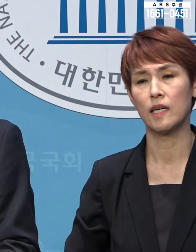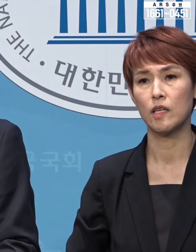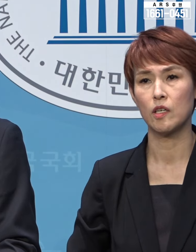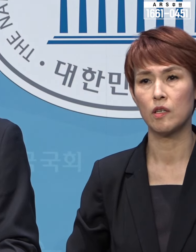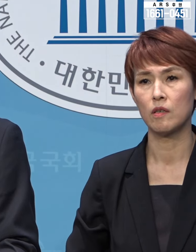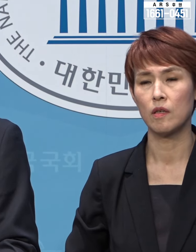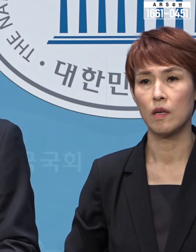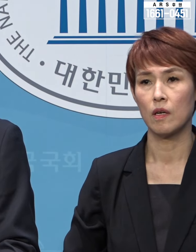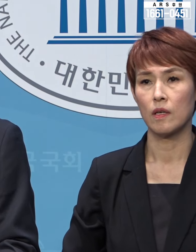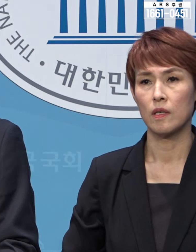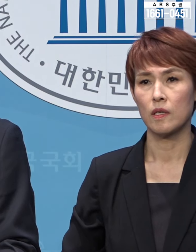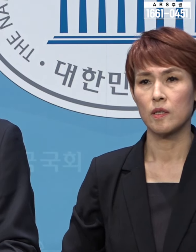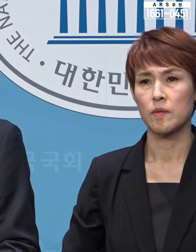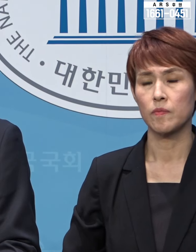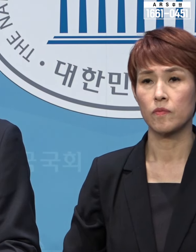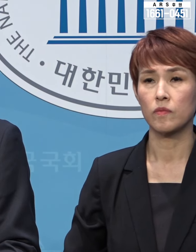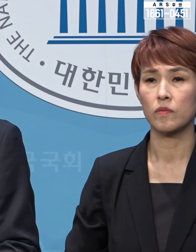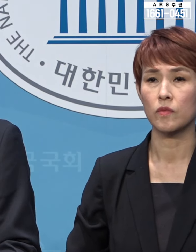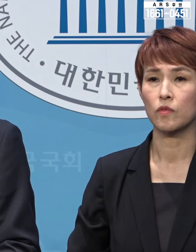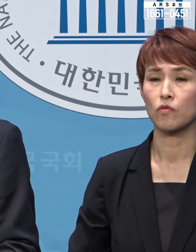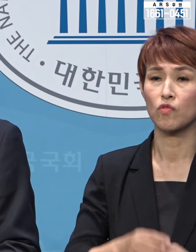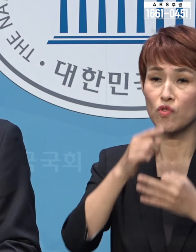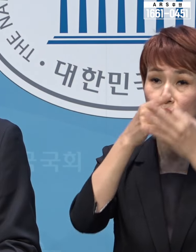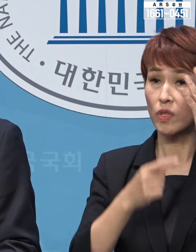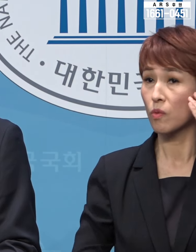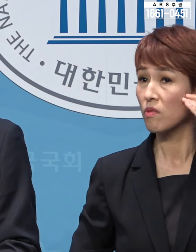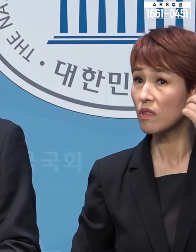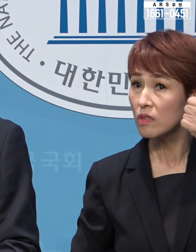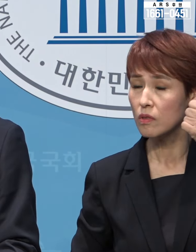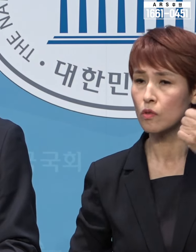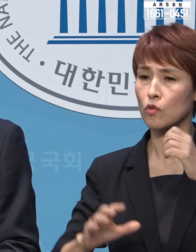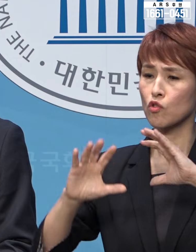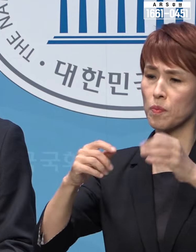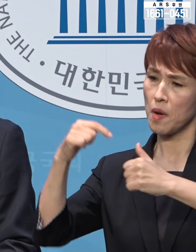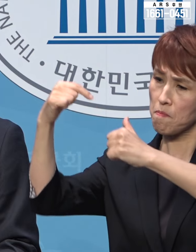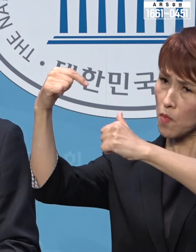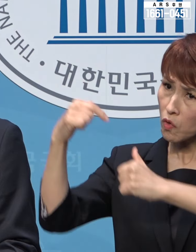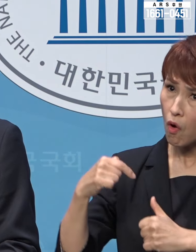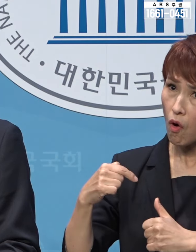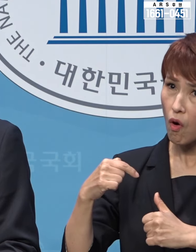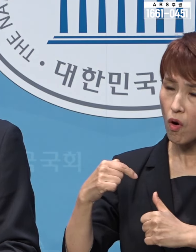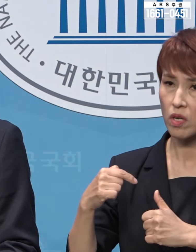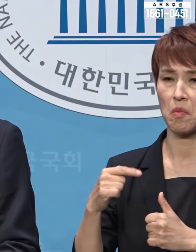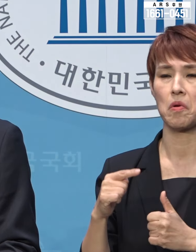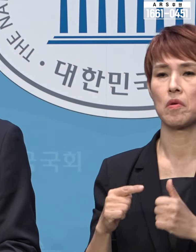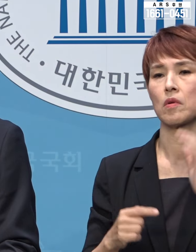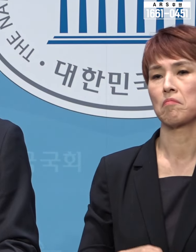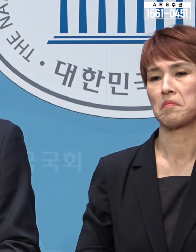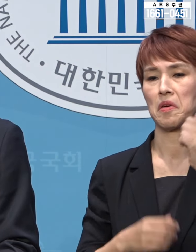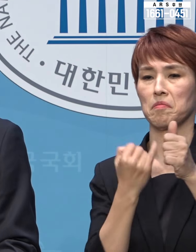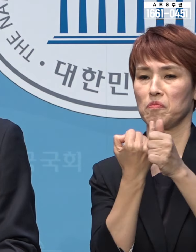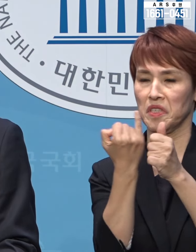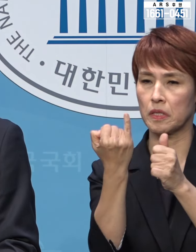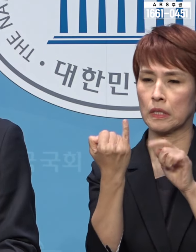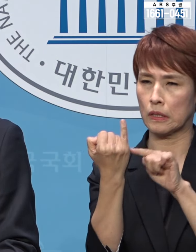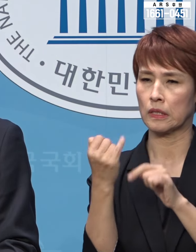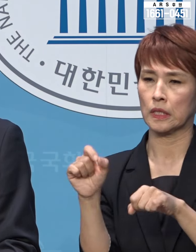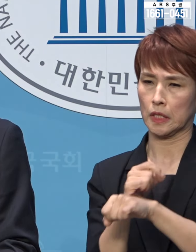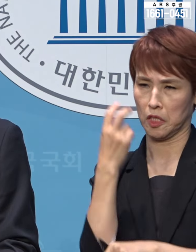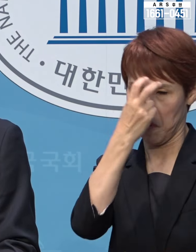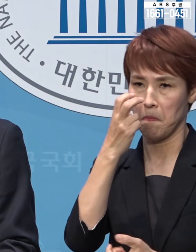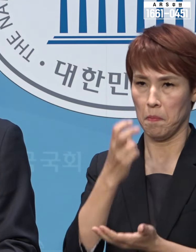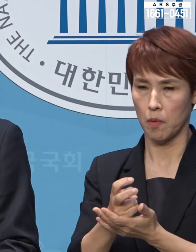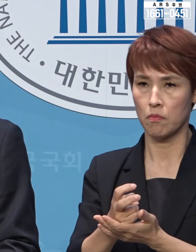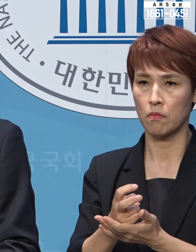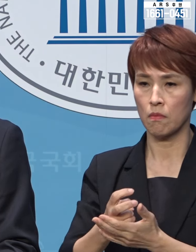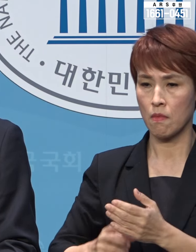않았습니다 특히 윤석열 대통령은 국민의 명령인 김건 여사 특검법 해병대원